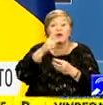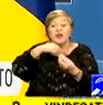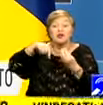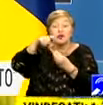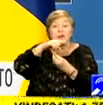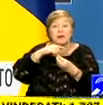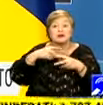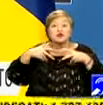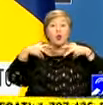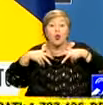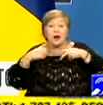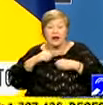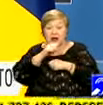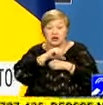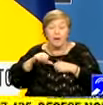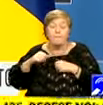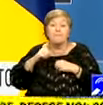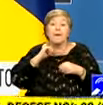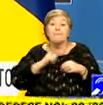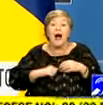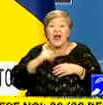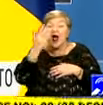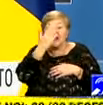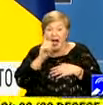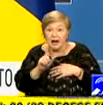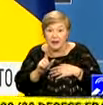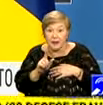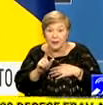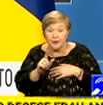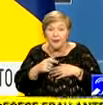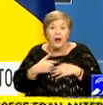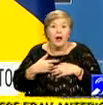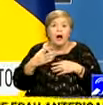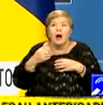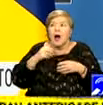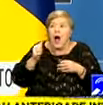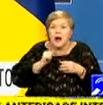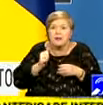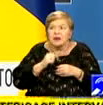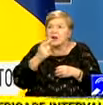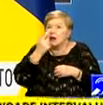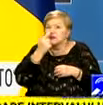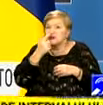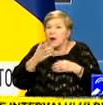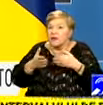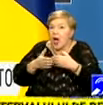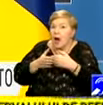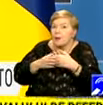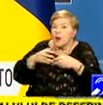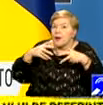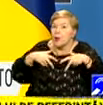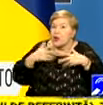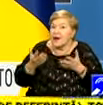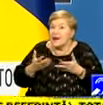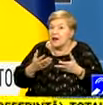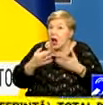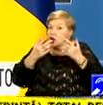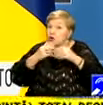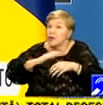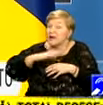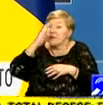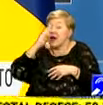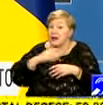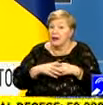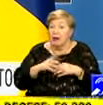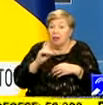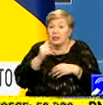și de la Marea Neagră. Actuala comasare de trupe rusești este semnificativă,